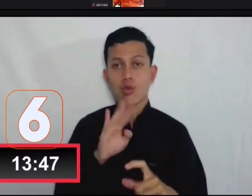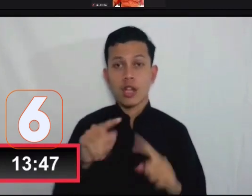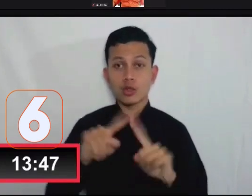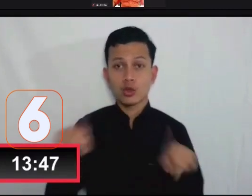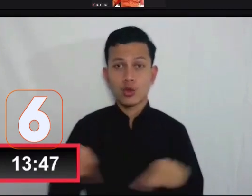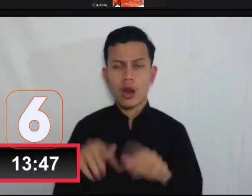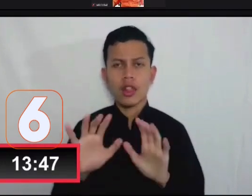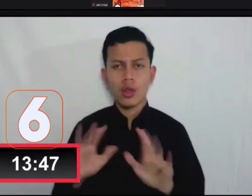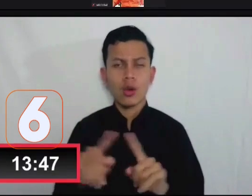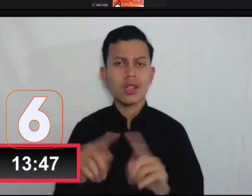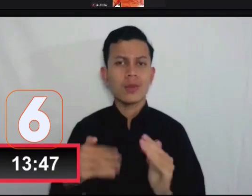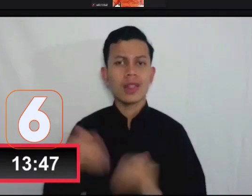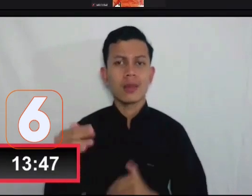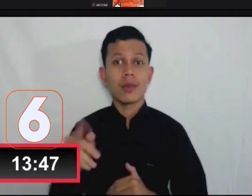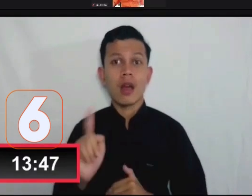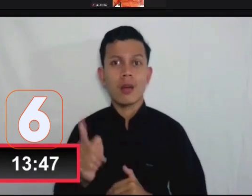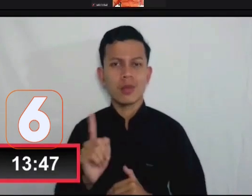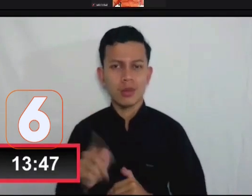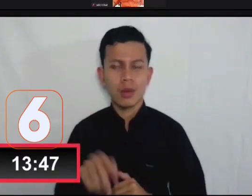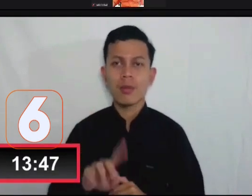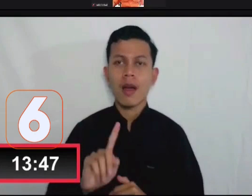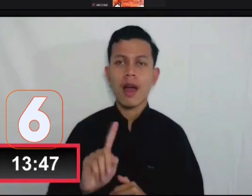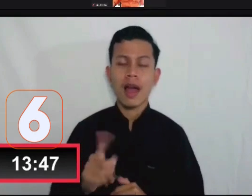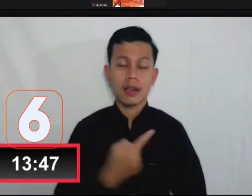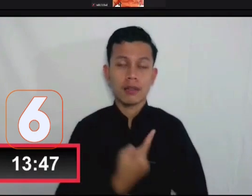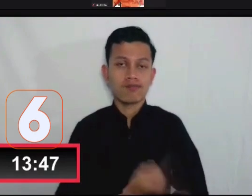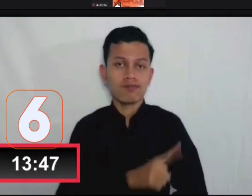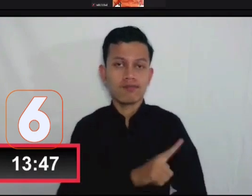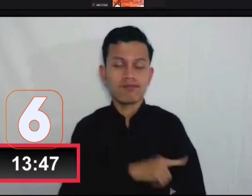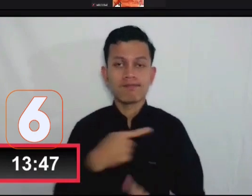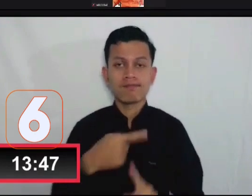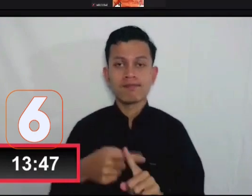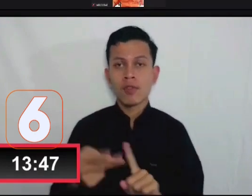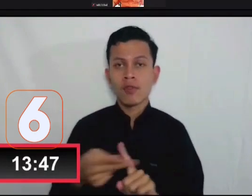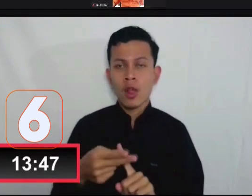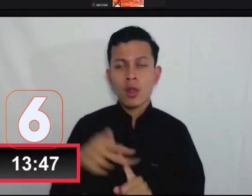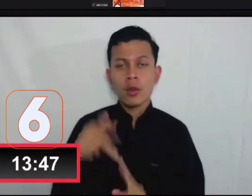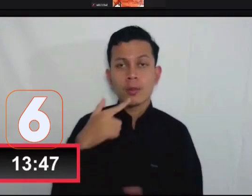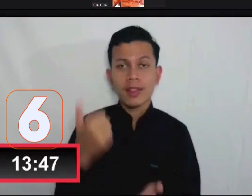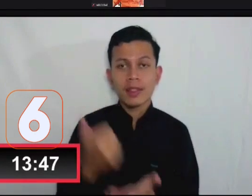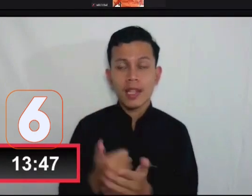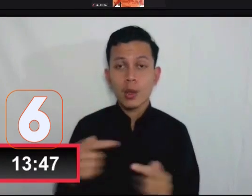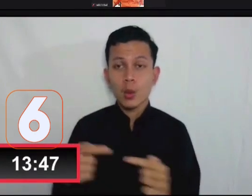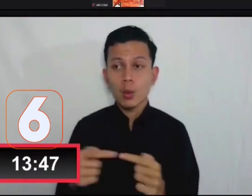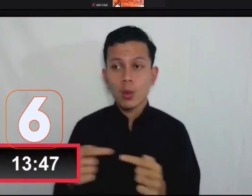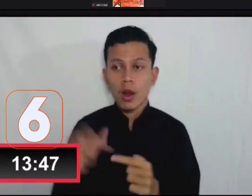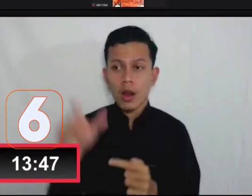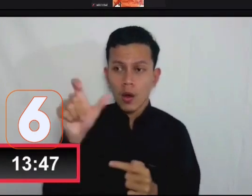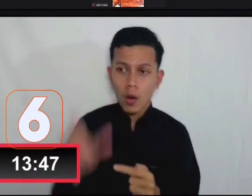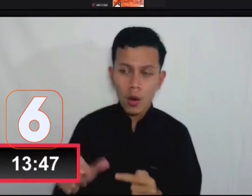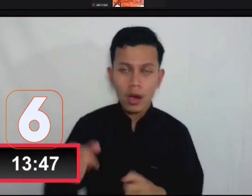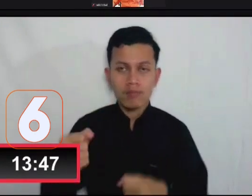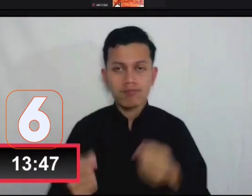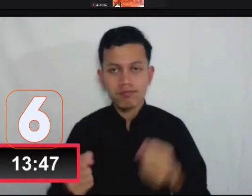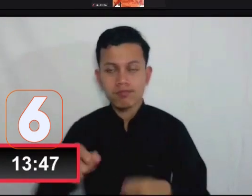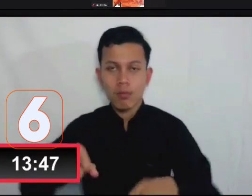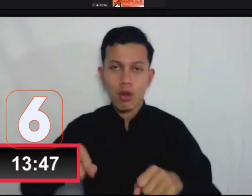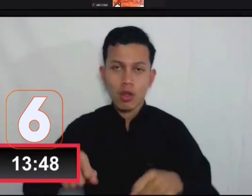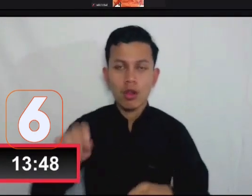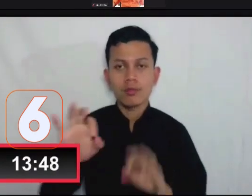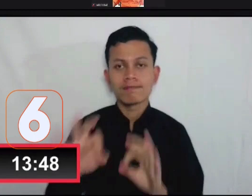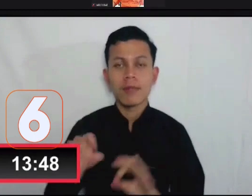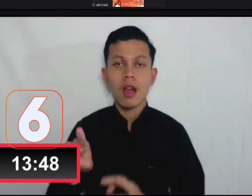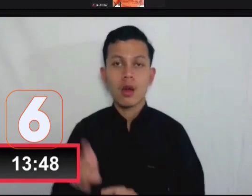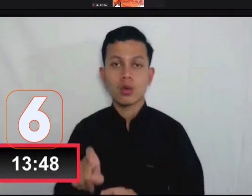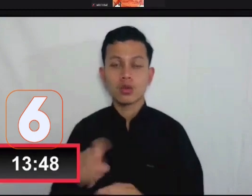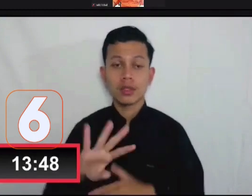dari itu karena ada kompetensi dan faktor-faktor yang dinilai penting terkait kelayakan seseorang mengendarai kendaraan bermotor termasuk dalam